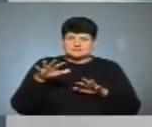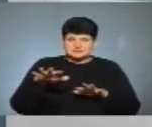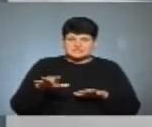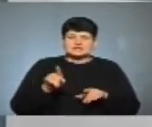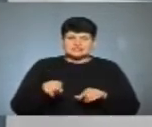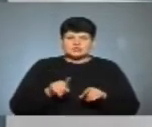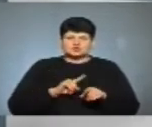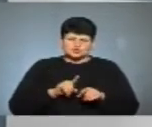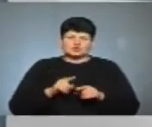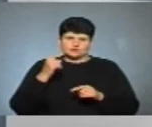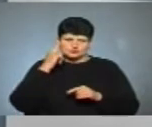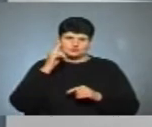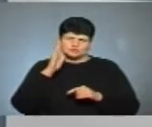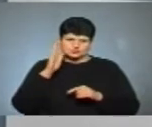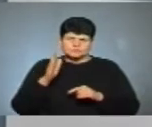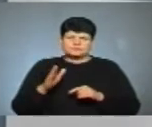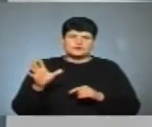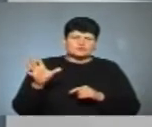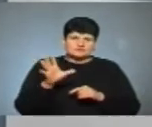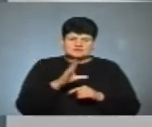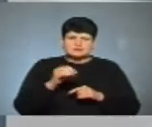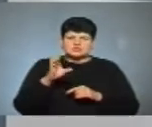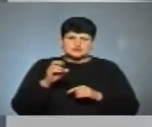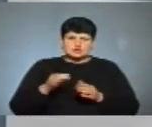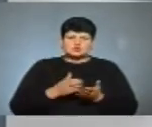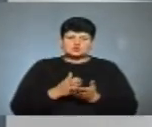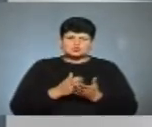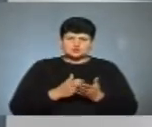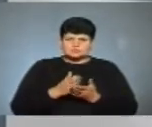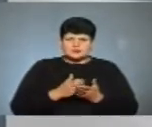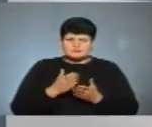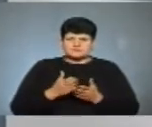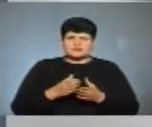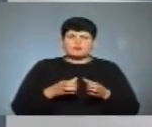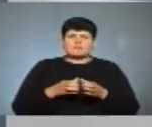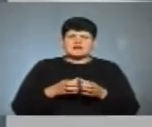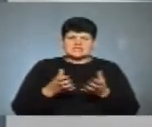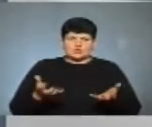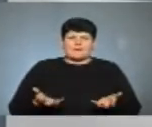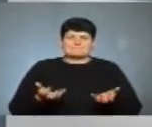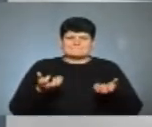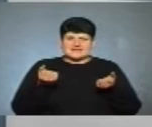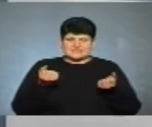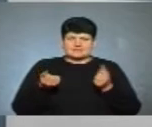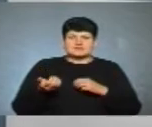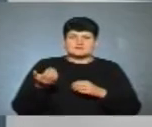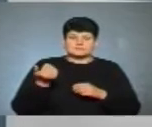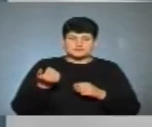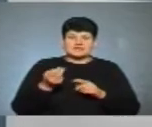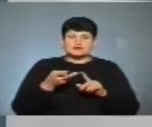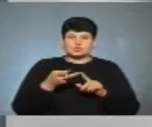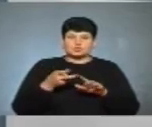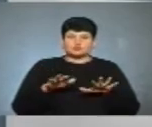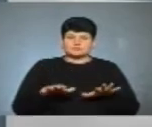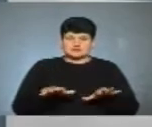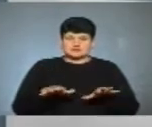і було прогнозовано усіма соціологічними службами в контексті партійної підтримки попередньо. На другому